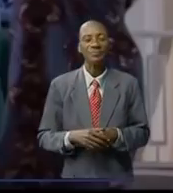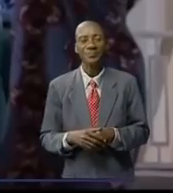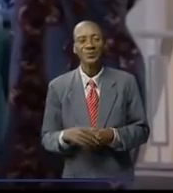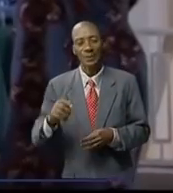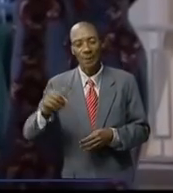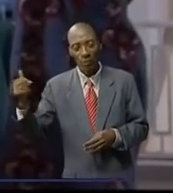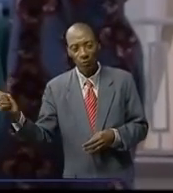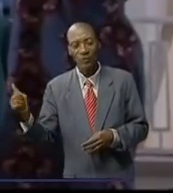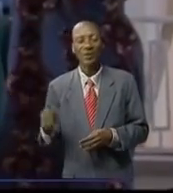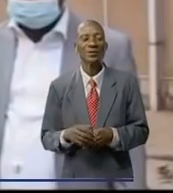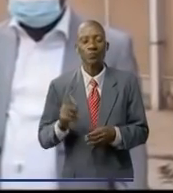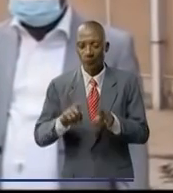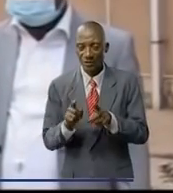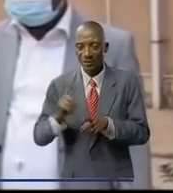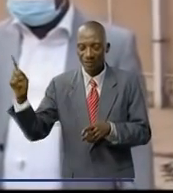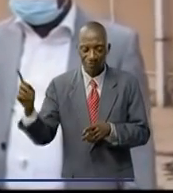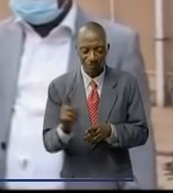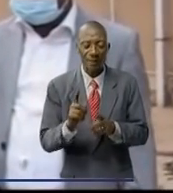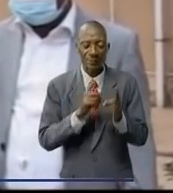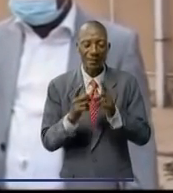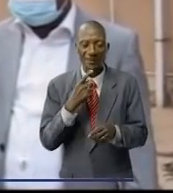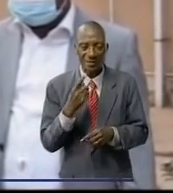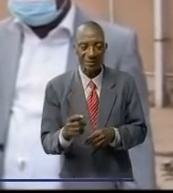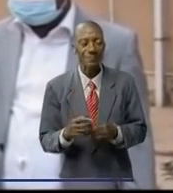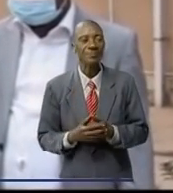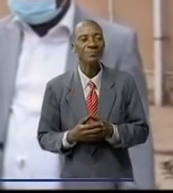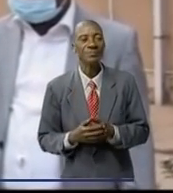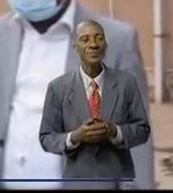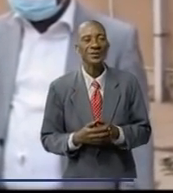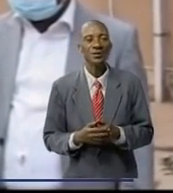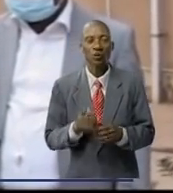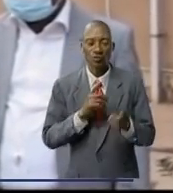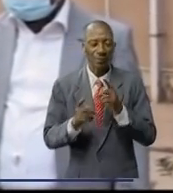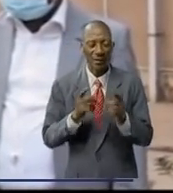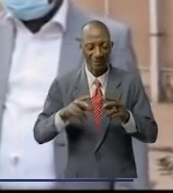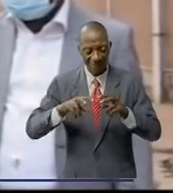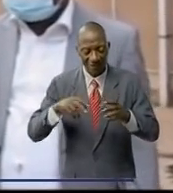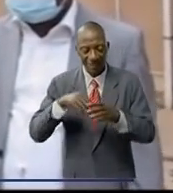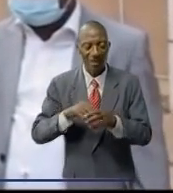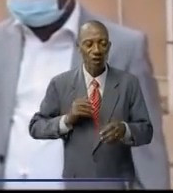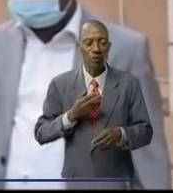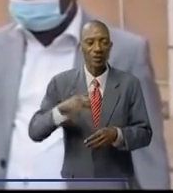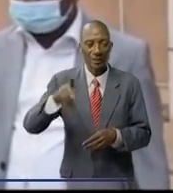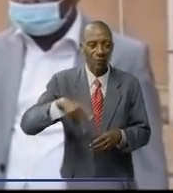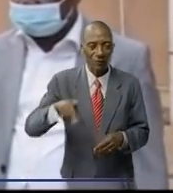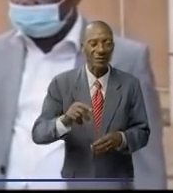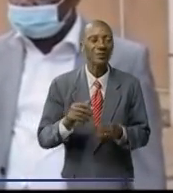Nkélé, qui en parle. Donc, comme la polio est éradiquée dans la province, mais si on dit que la polio est éradiquée, cela veut